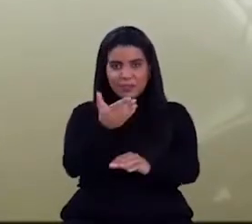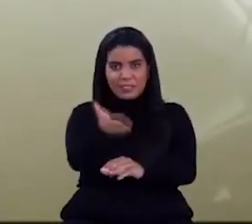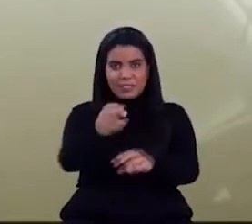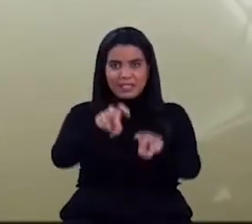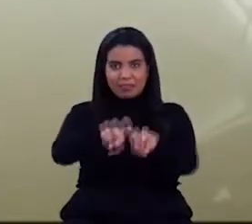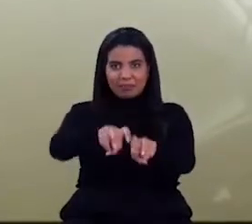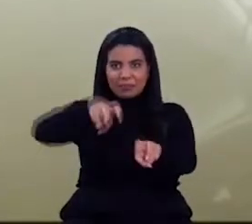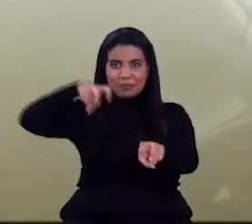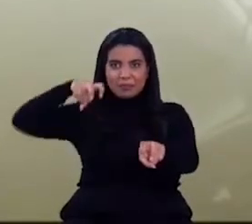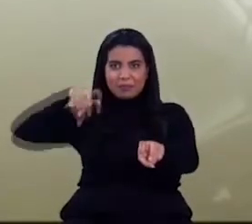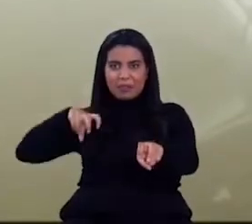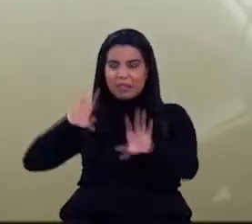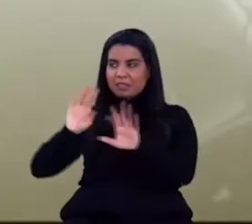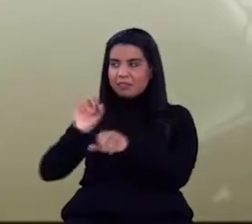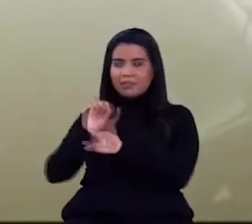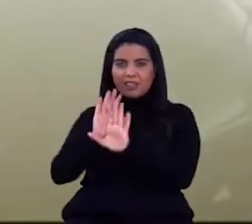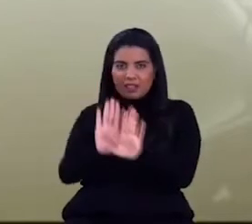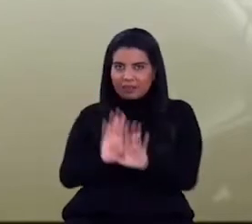l'arrière